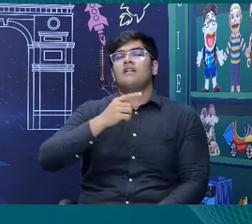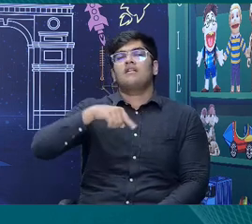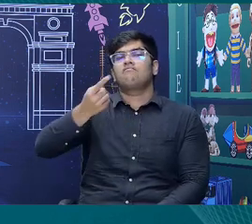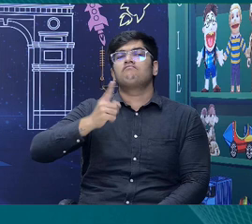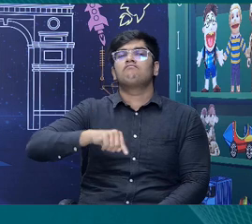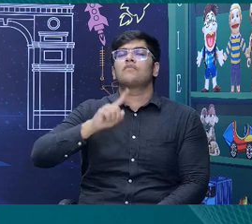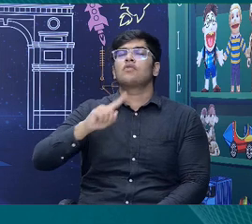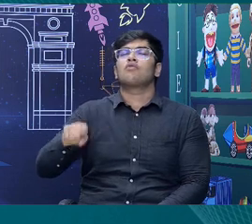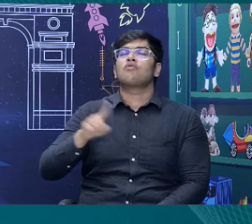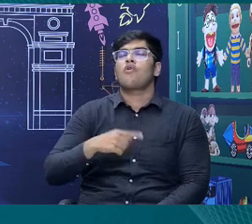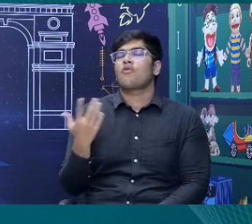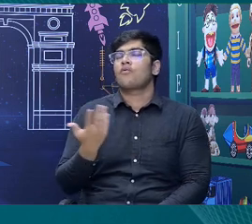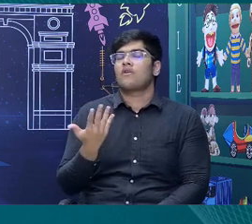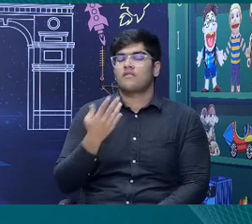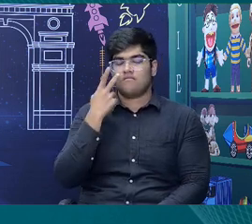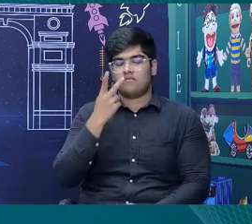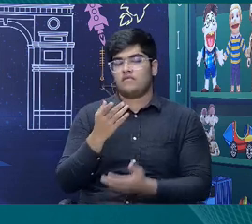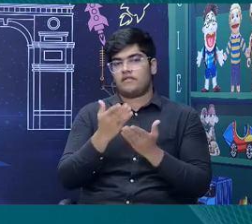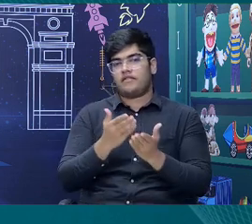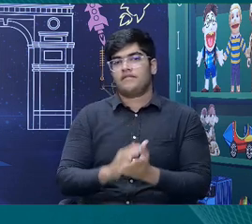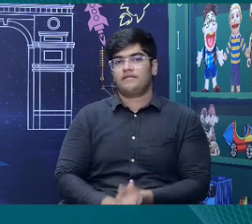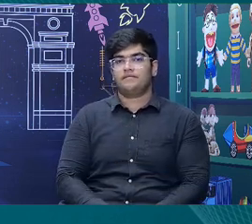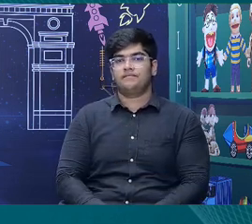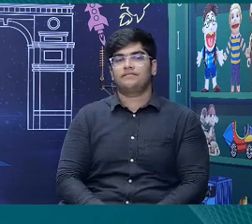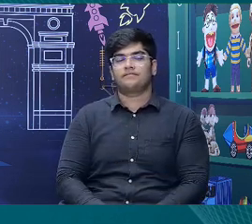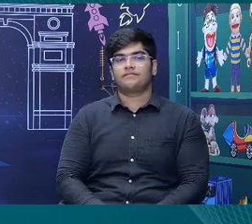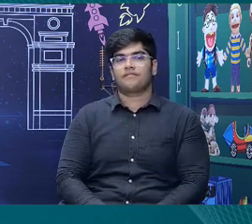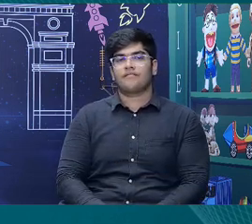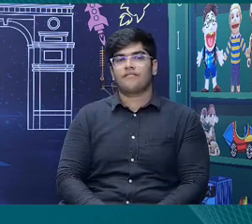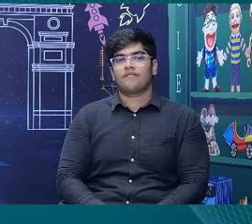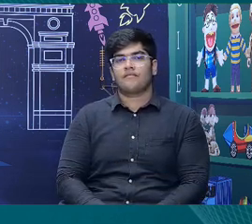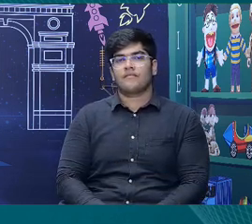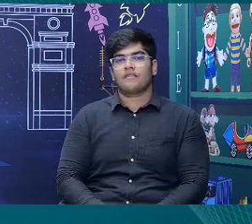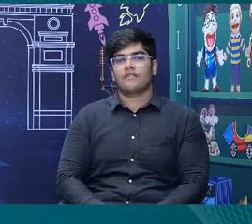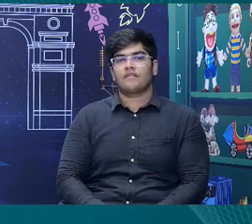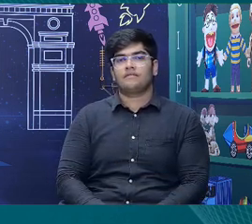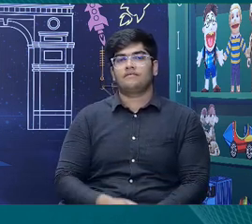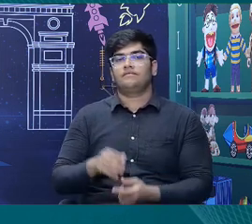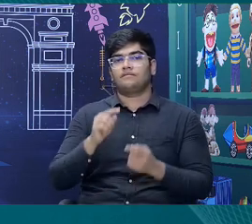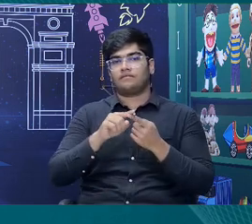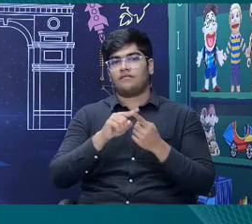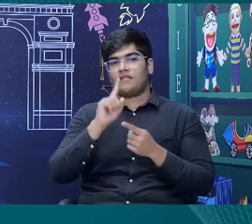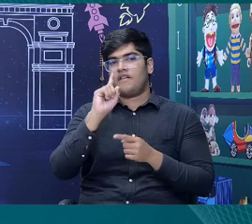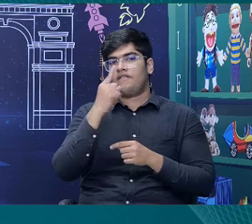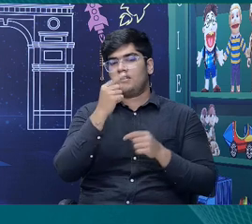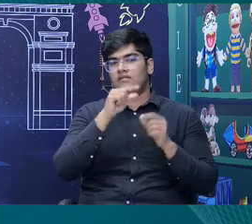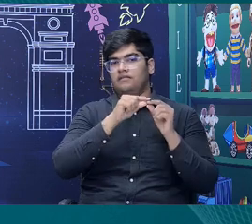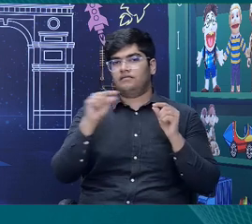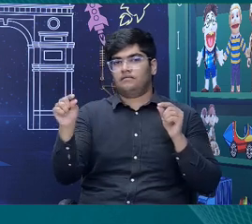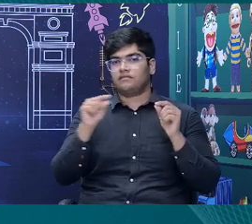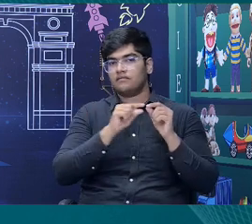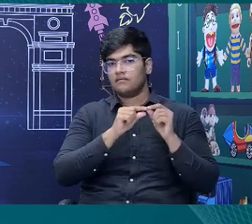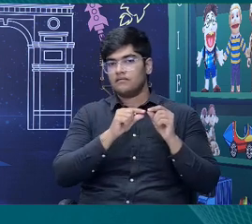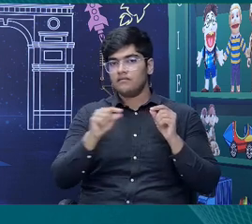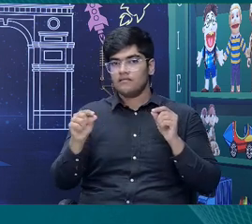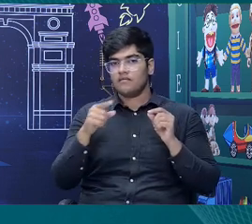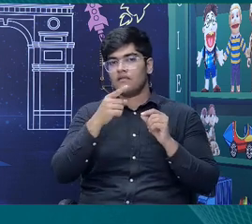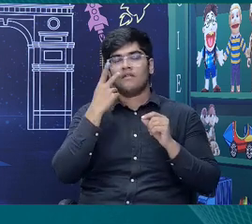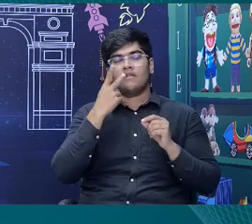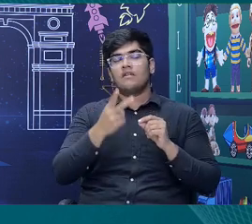सी स्टेटमेंट है जो गलत है पेशेंट वेरिएबल रेफर्स टू एटिबल स्टेट्स ऑफ द क्लाइंट जो पेशेंट